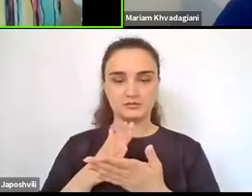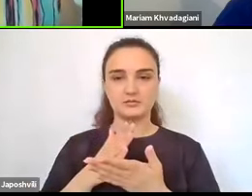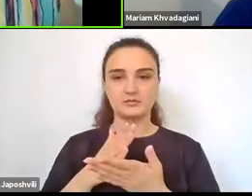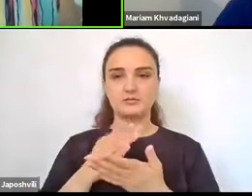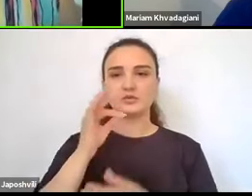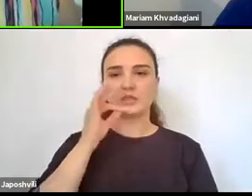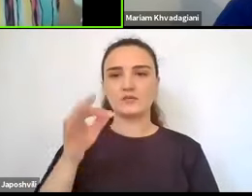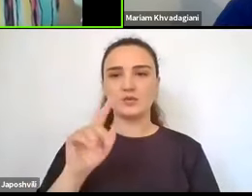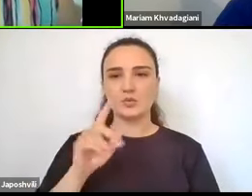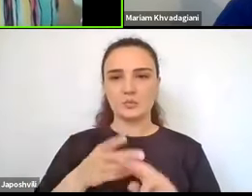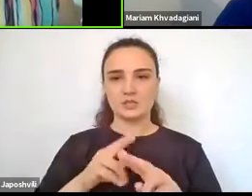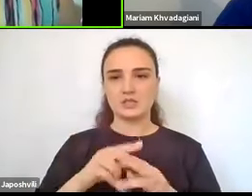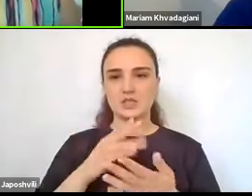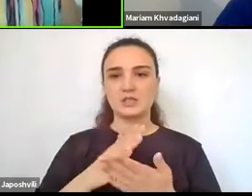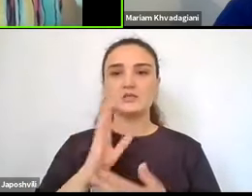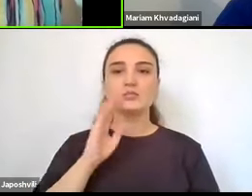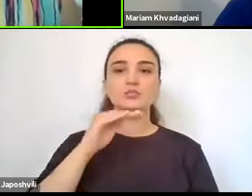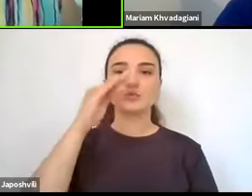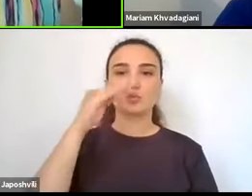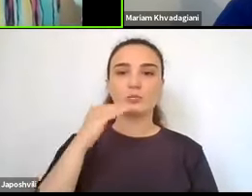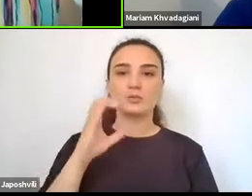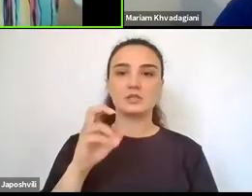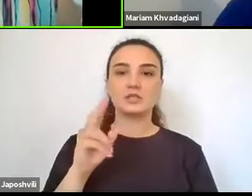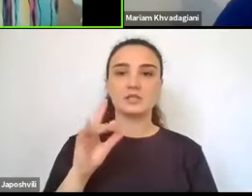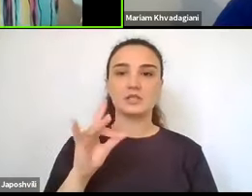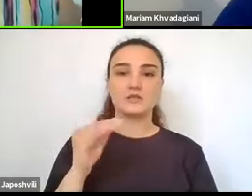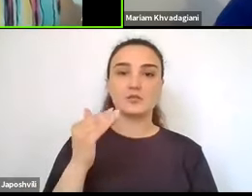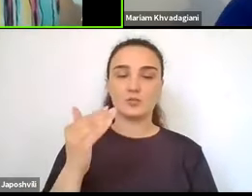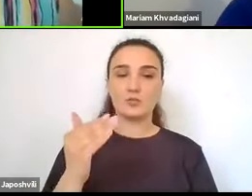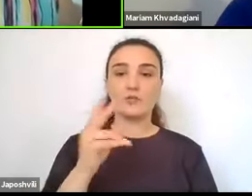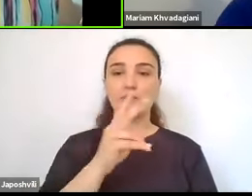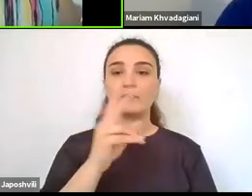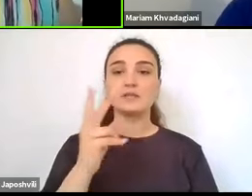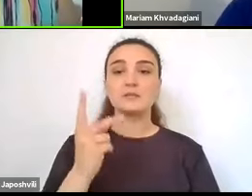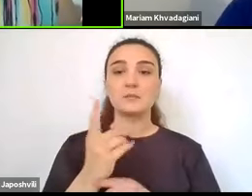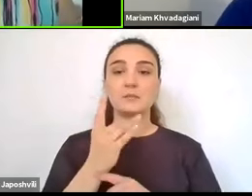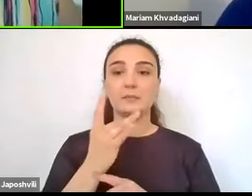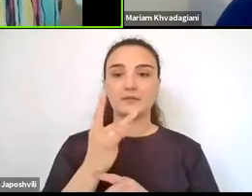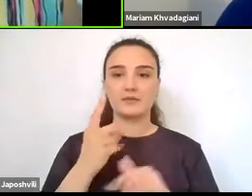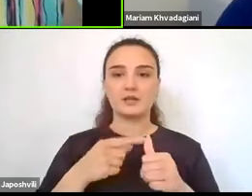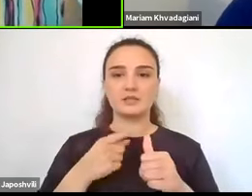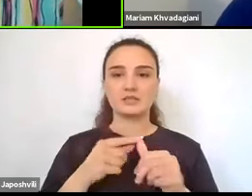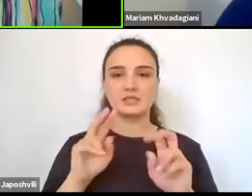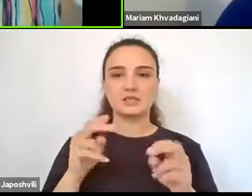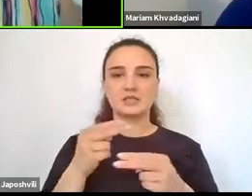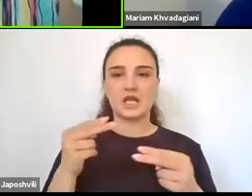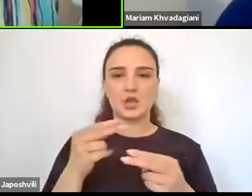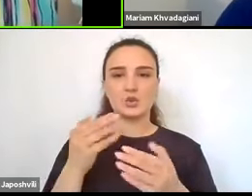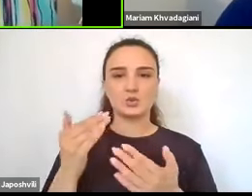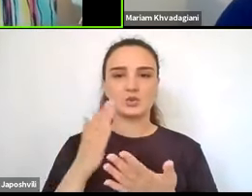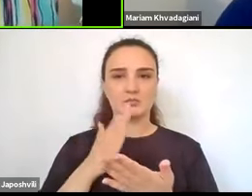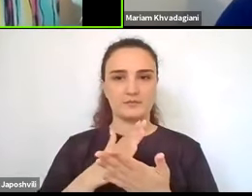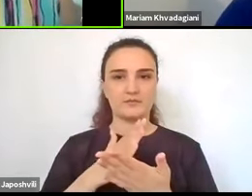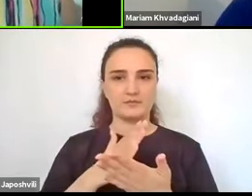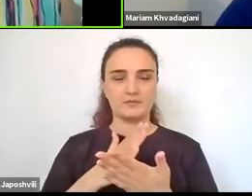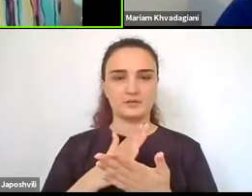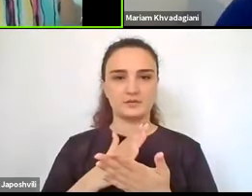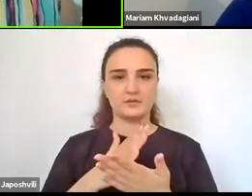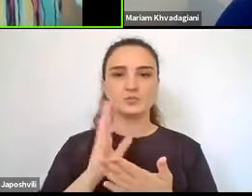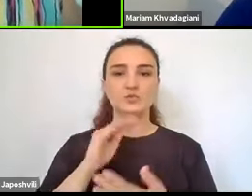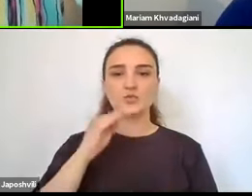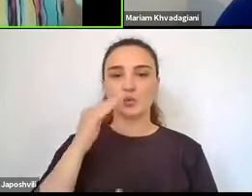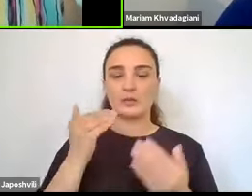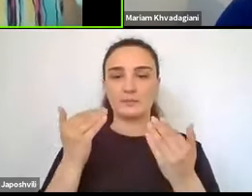შეგახსენებთ, რომ ეს არის მშობლის კიბრის პლატფორმა, ვინც პირველად მოხვდით, გეტყვით, რომ როგორც სახელწოდებიდანაც ჩანს, ეს პლატფორმა პირველად შეიქმნა